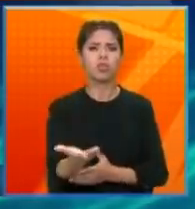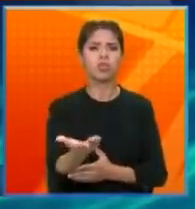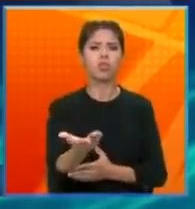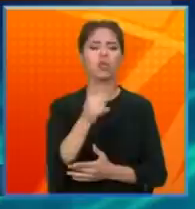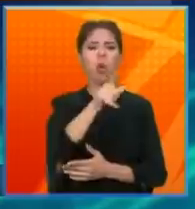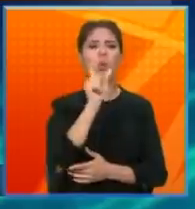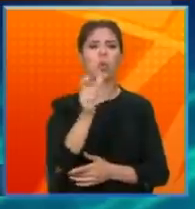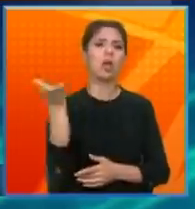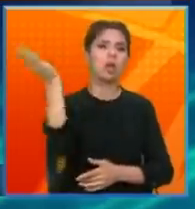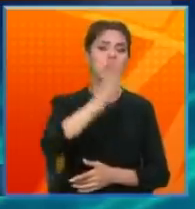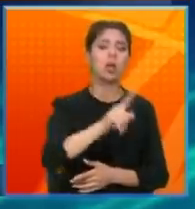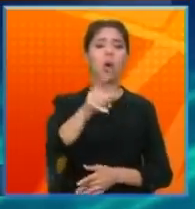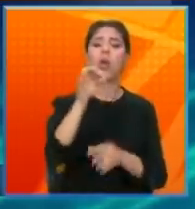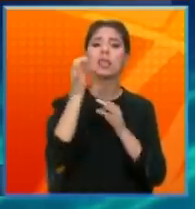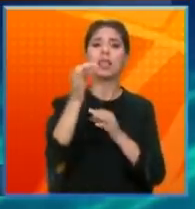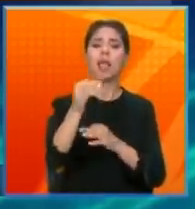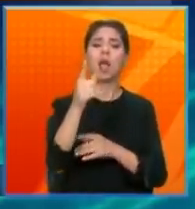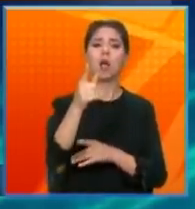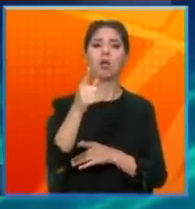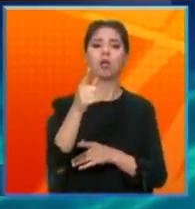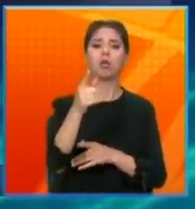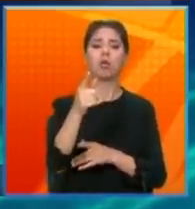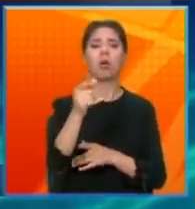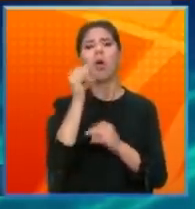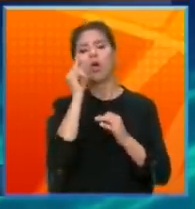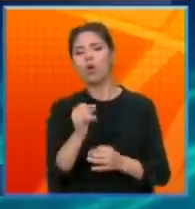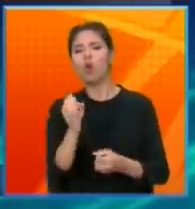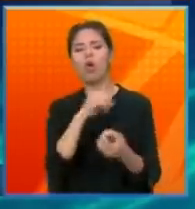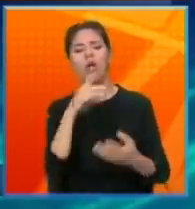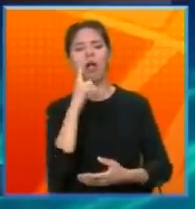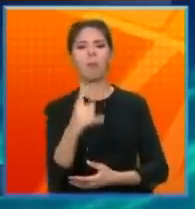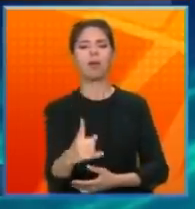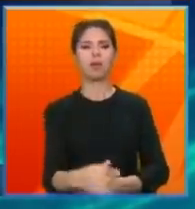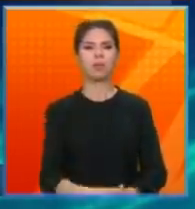O uyarıdan sonra işte o sıra dışı diyalog ya da aslında monolog.